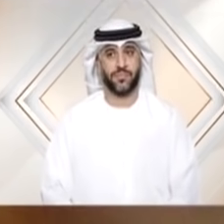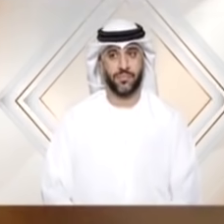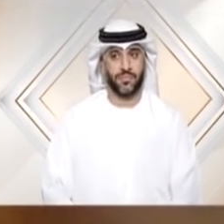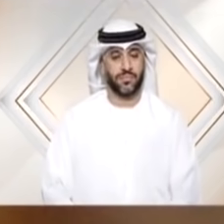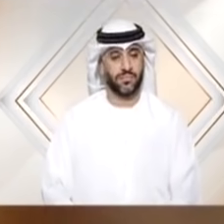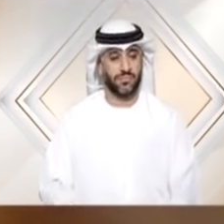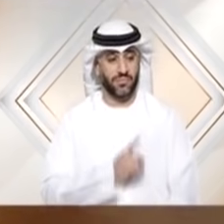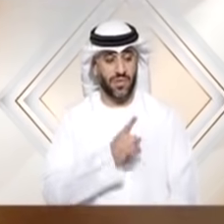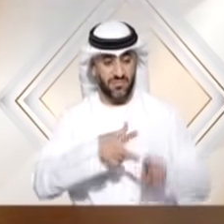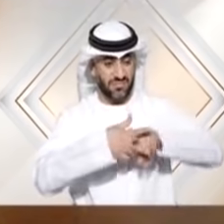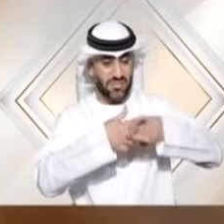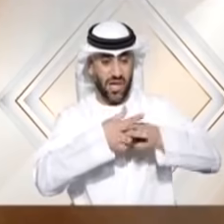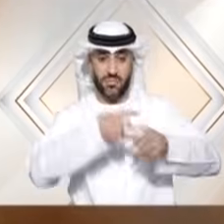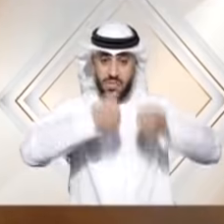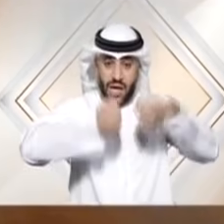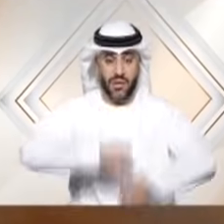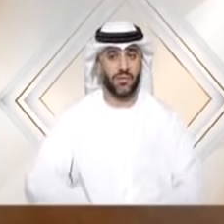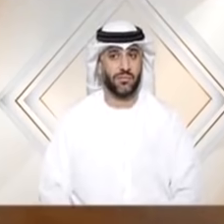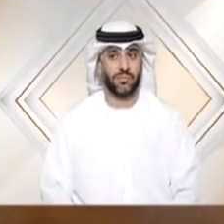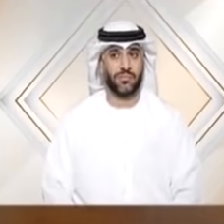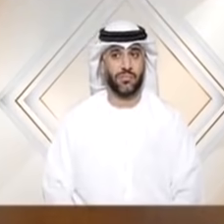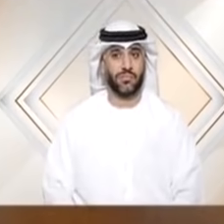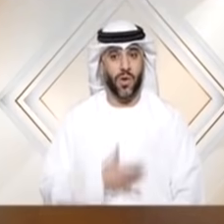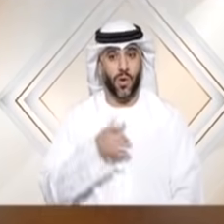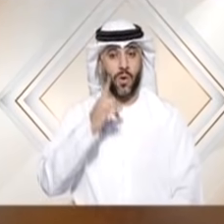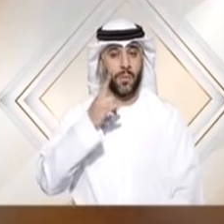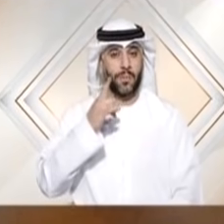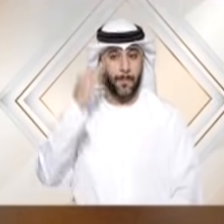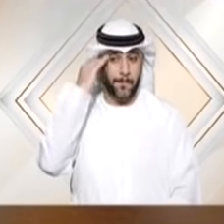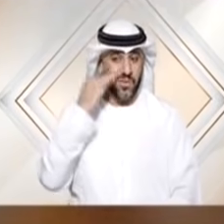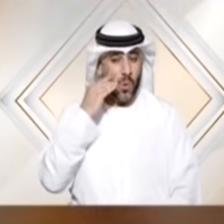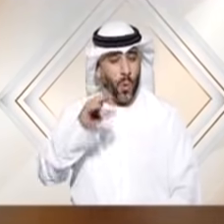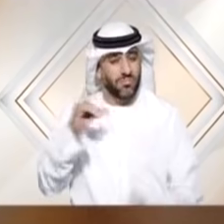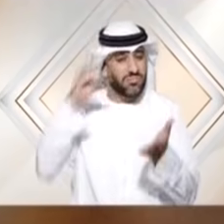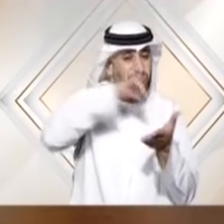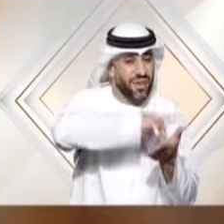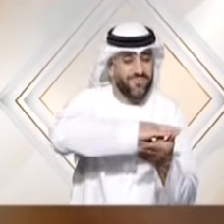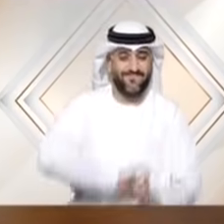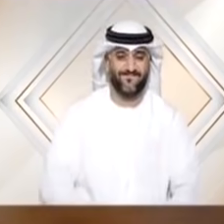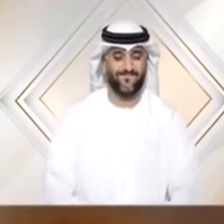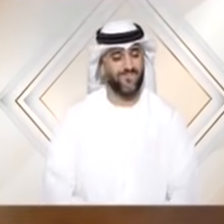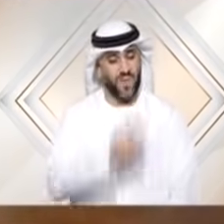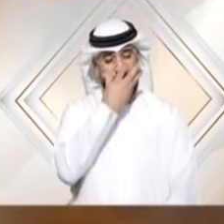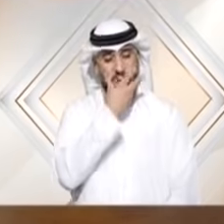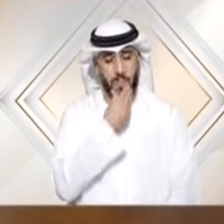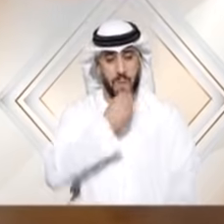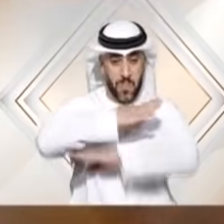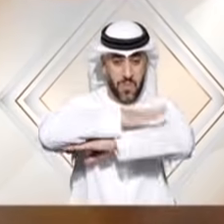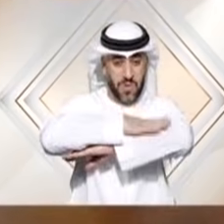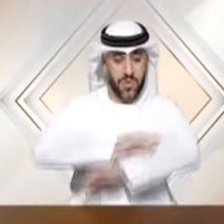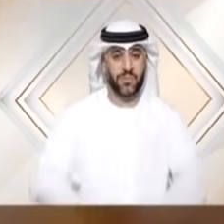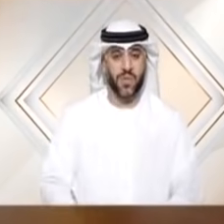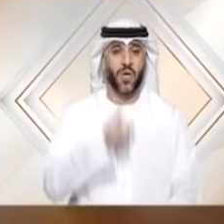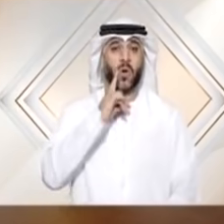يقول لما خربت السيارة أعطيني راتب التقاعد اللي أختي توفره اللي هي بحاجة في غربة، فأي رجولة هذه؟ فوانت بعد تسالين انا امي